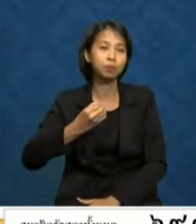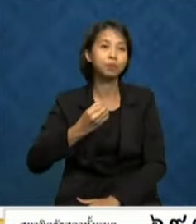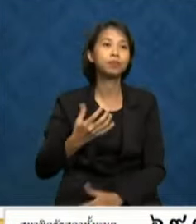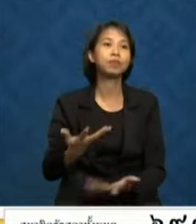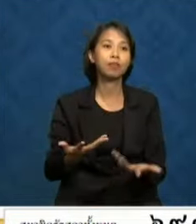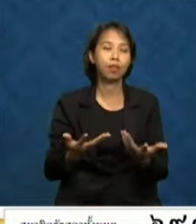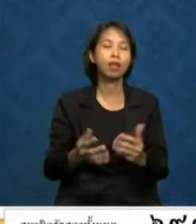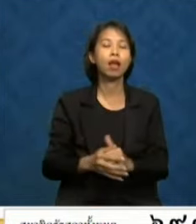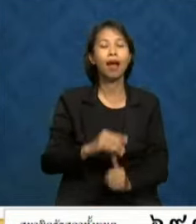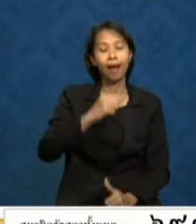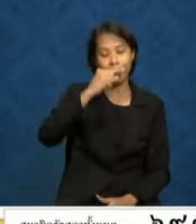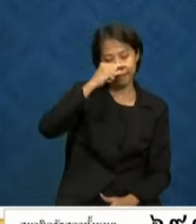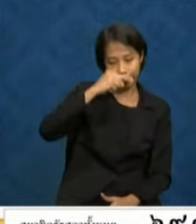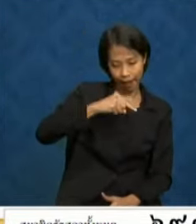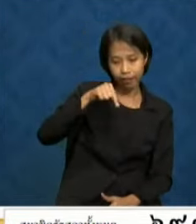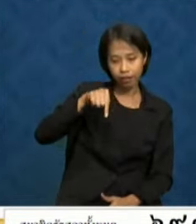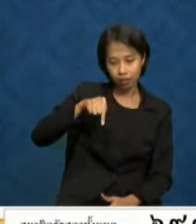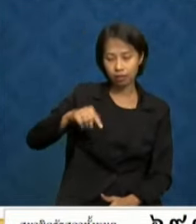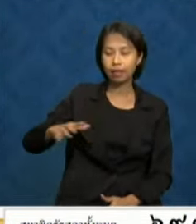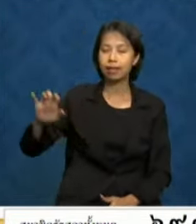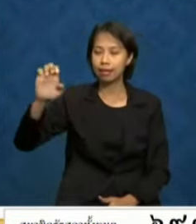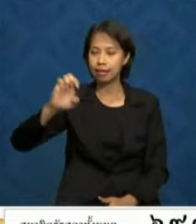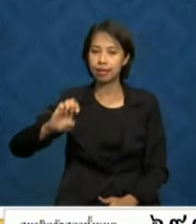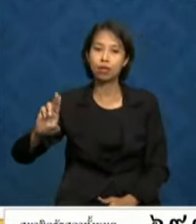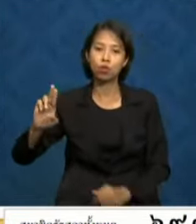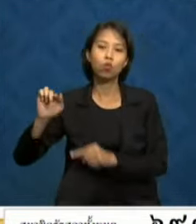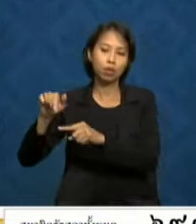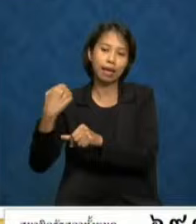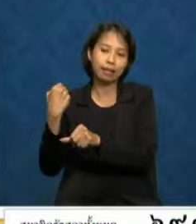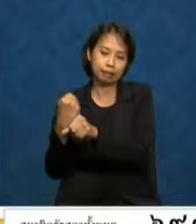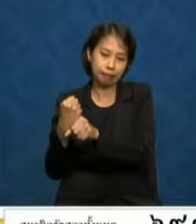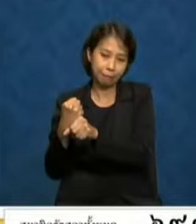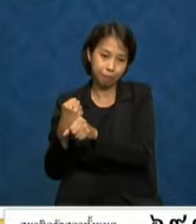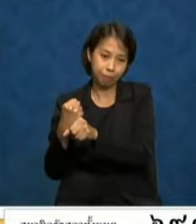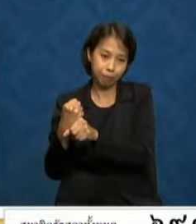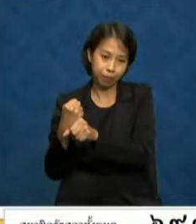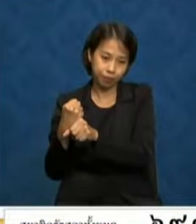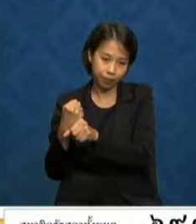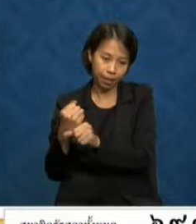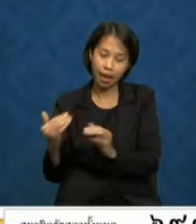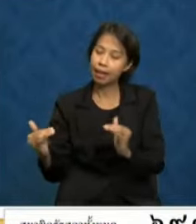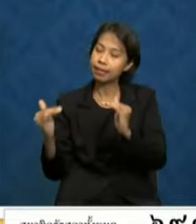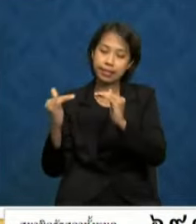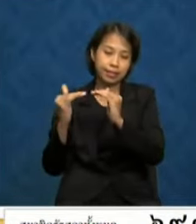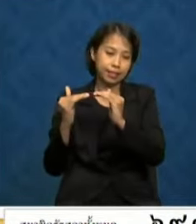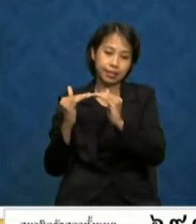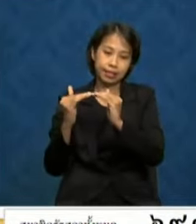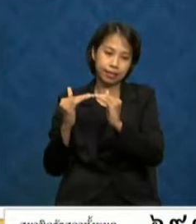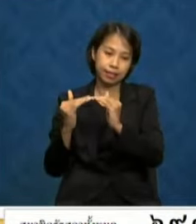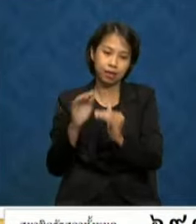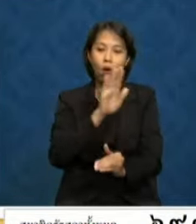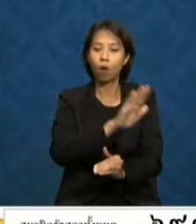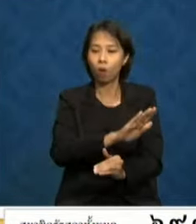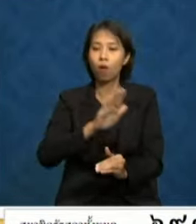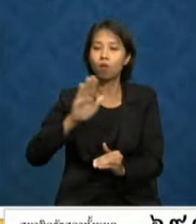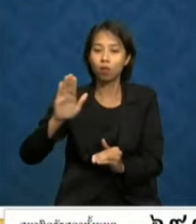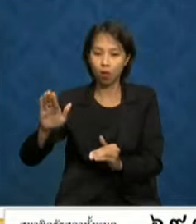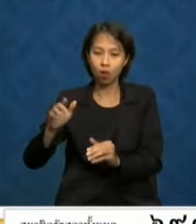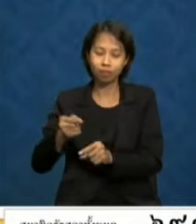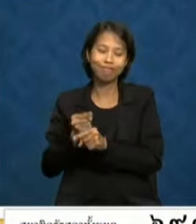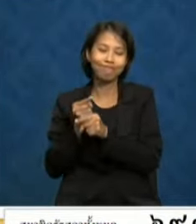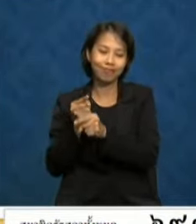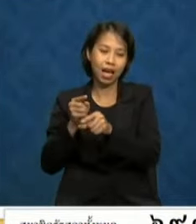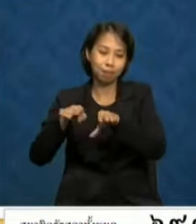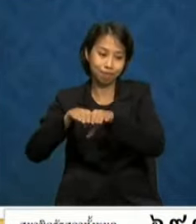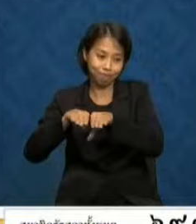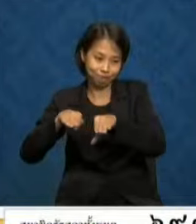ว่าทั้งไทยกับสหภาพยุโรปเนี่ยก็จะปฏิบัติตามนะครับแล้วก็รักษาสิทธิ์ของทั้งสองประเทศภายใต้